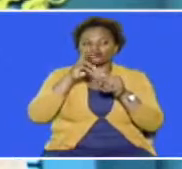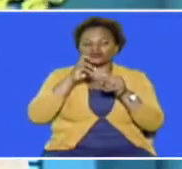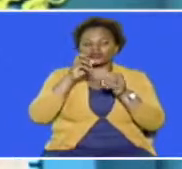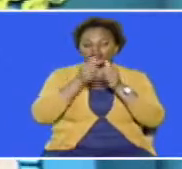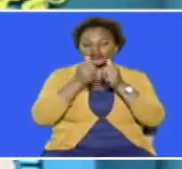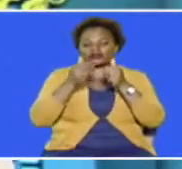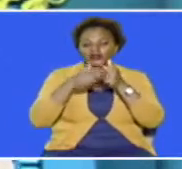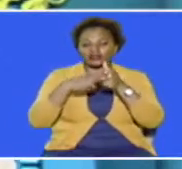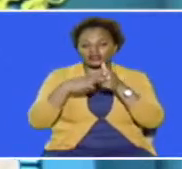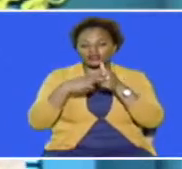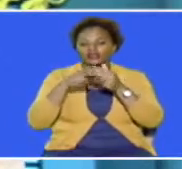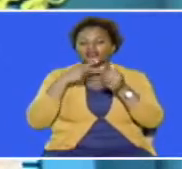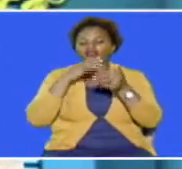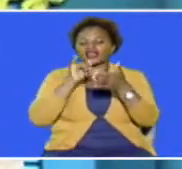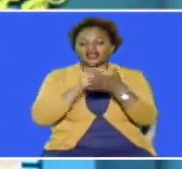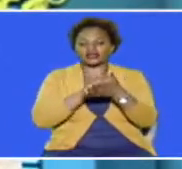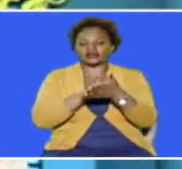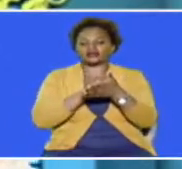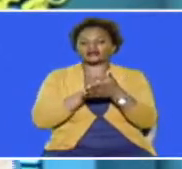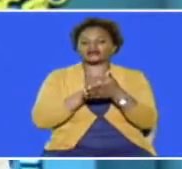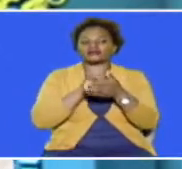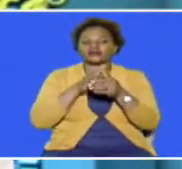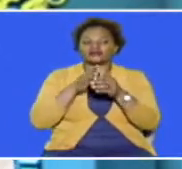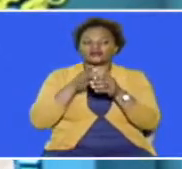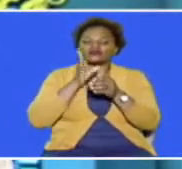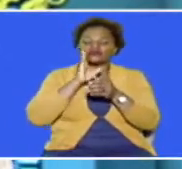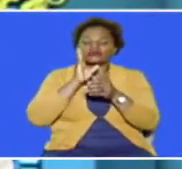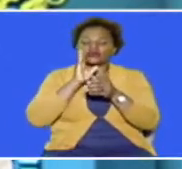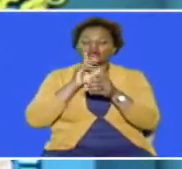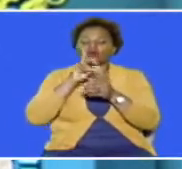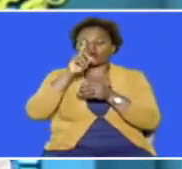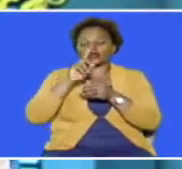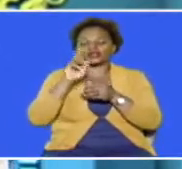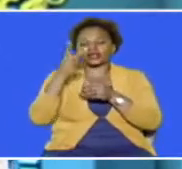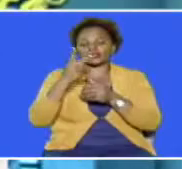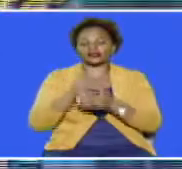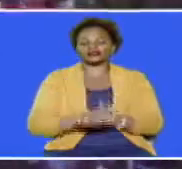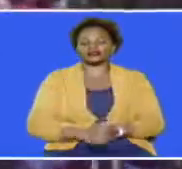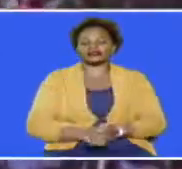na saba kutokana na kile wanachodai kusalitiwa na muungano wa Azimio la Umoja.